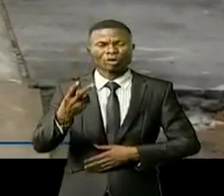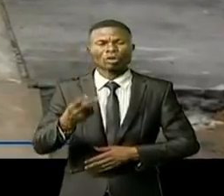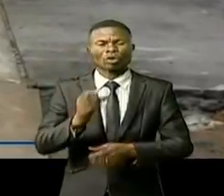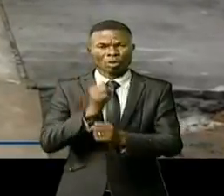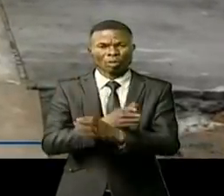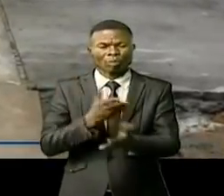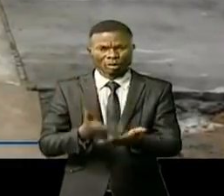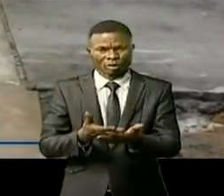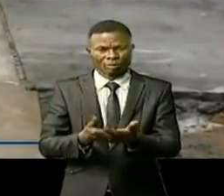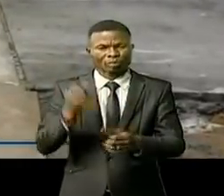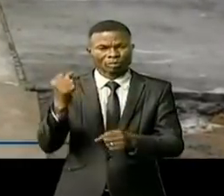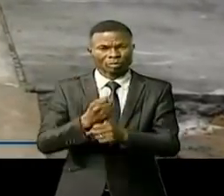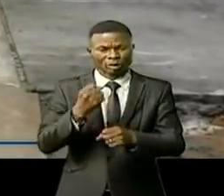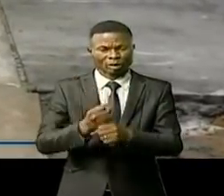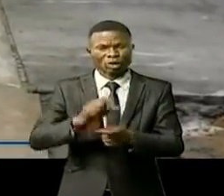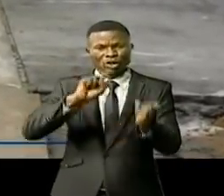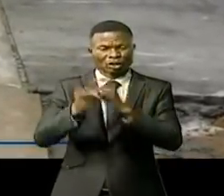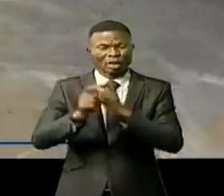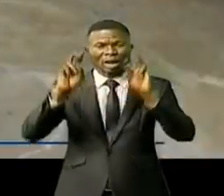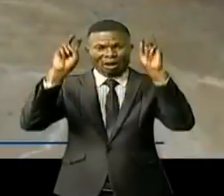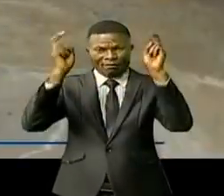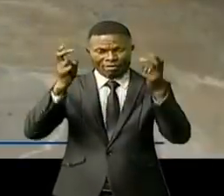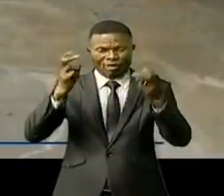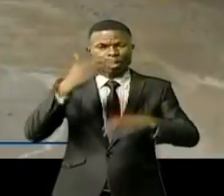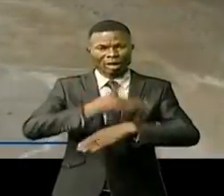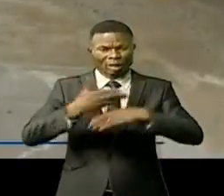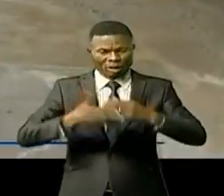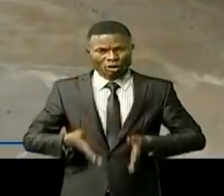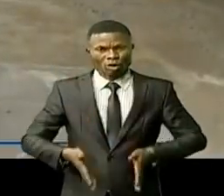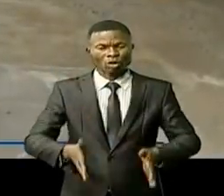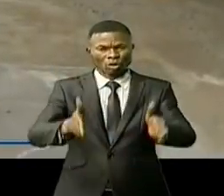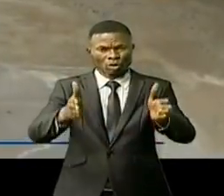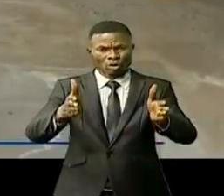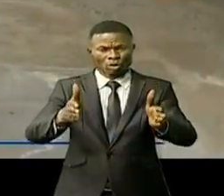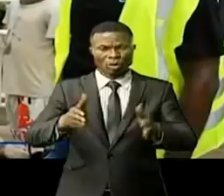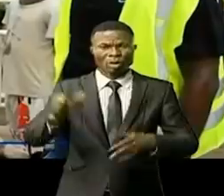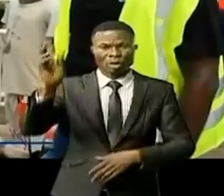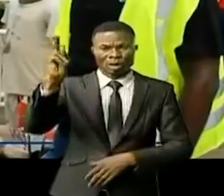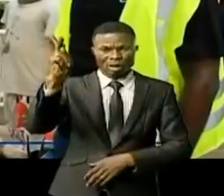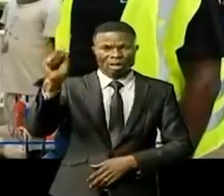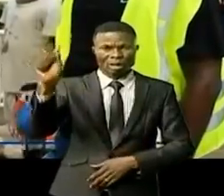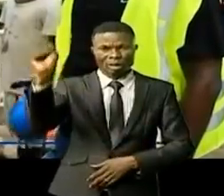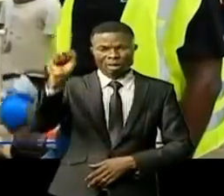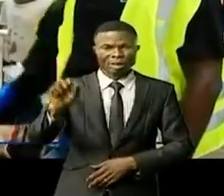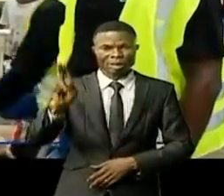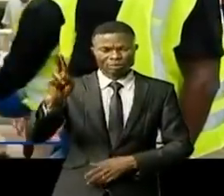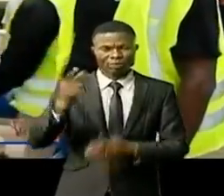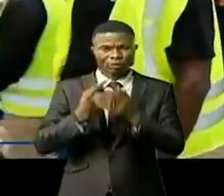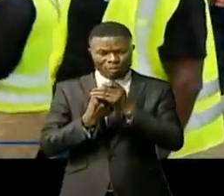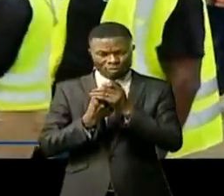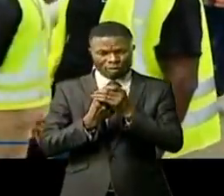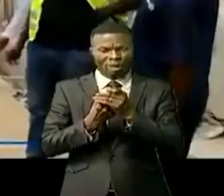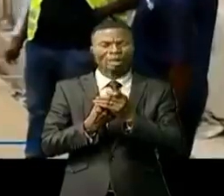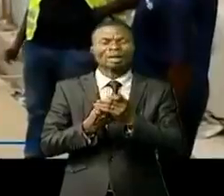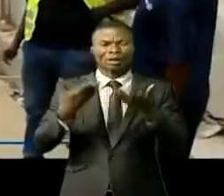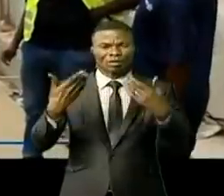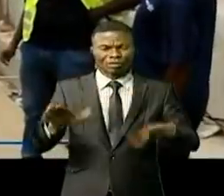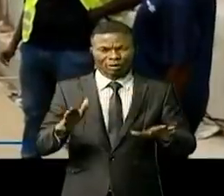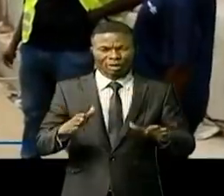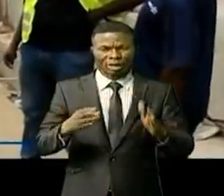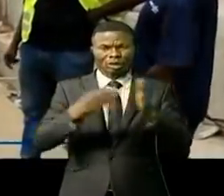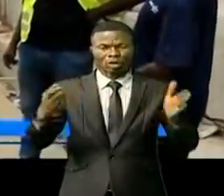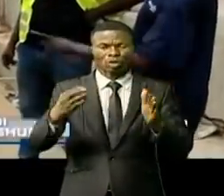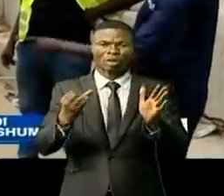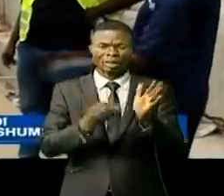convient de noter que les travaux de modernisation et de réhabilitation dans les chantiers de la chaussée de Kassou, qui sont finis à presque 98%, cette route